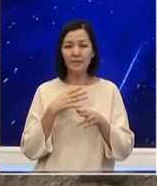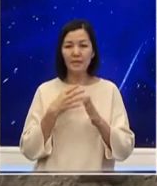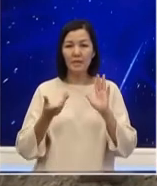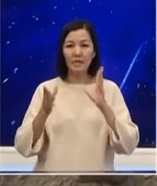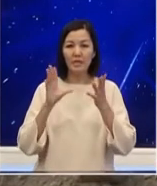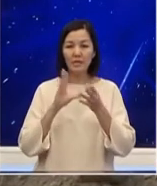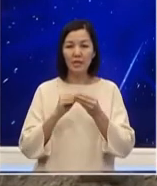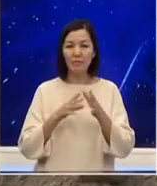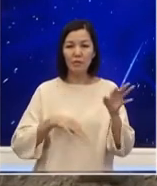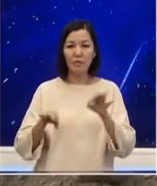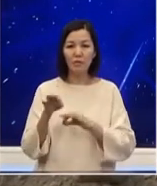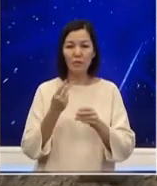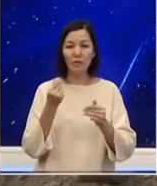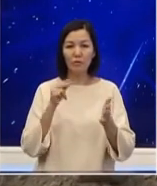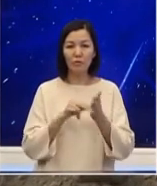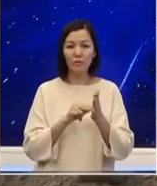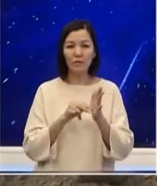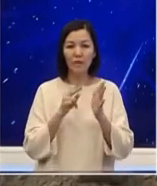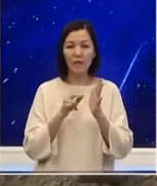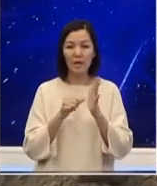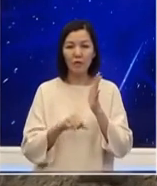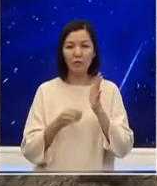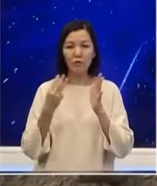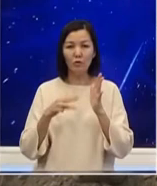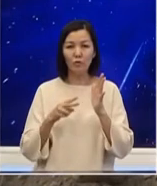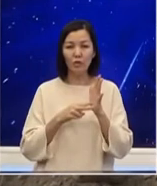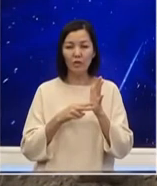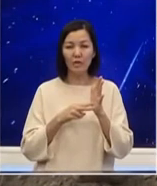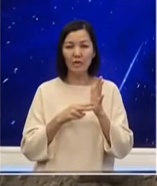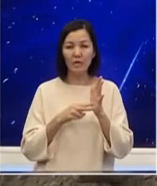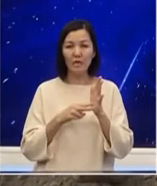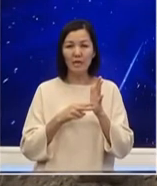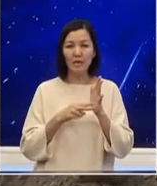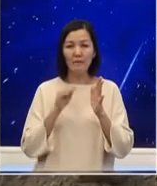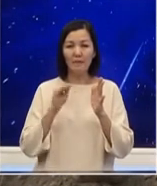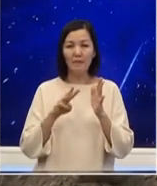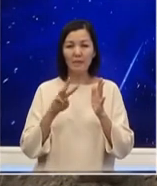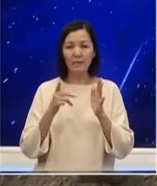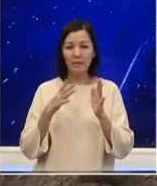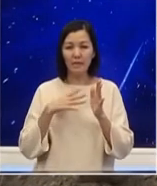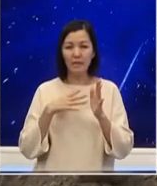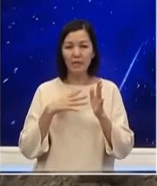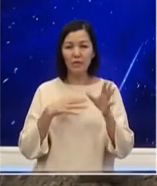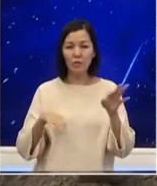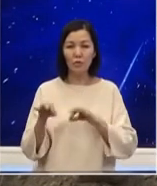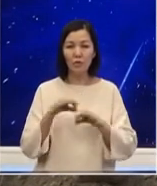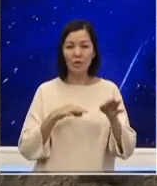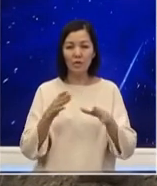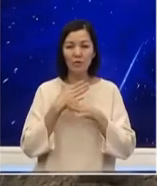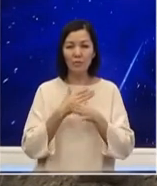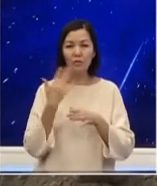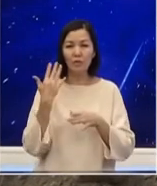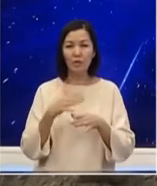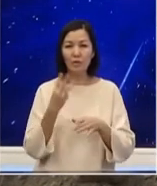Жалпы жобаның сомасы 637 миллион теңгені құрайды. Жұмыспен қамту жол картасы бойынша